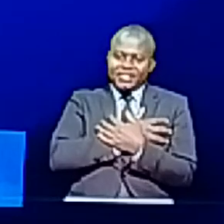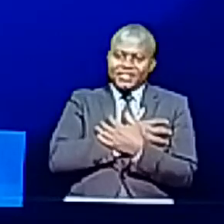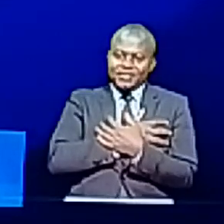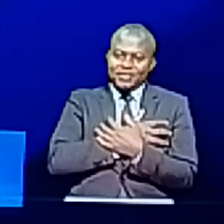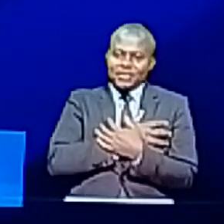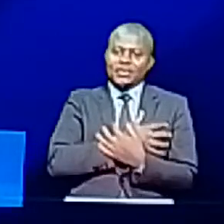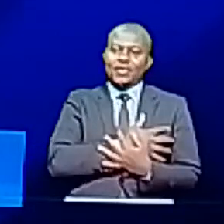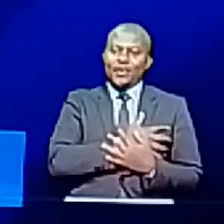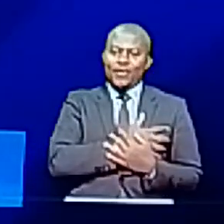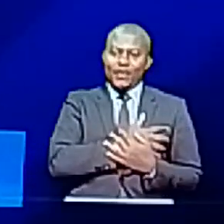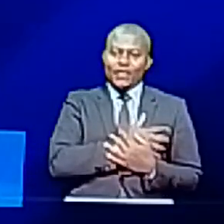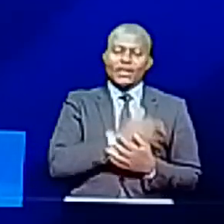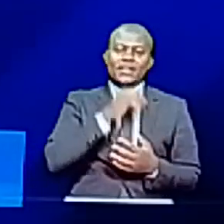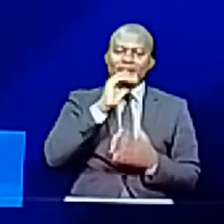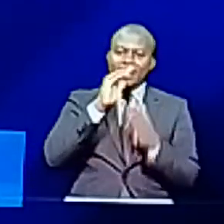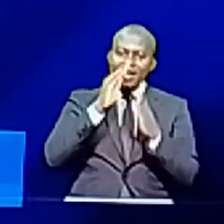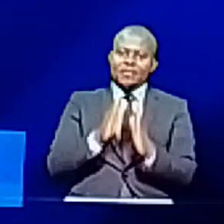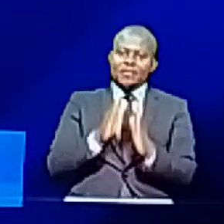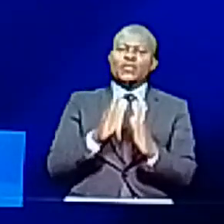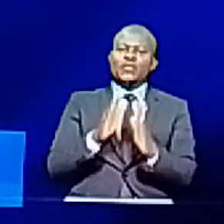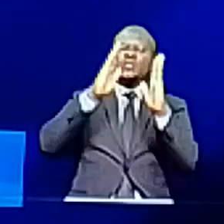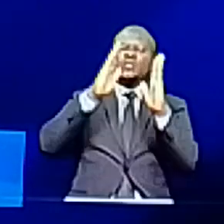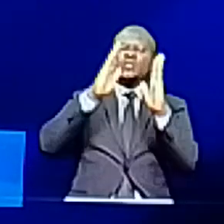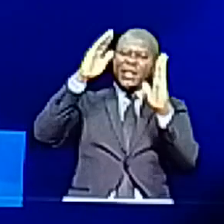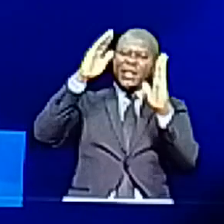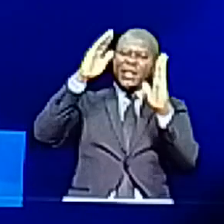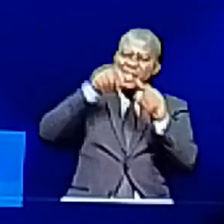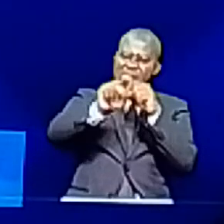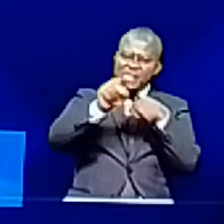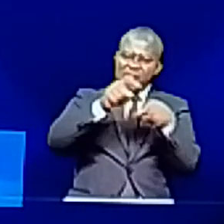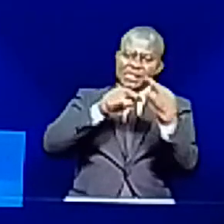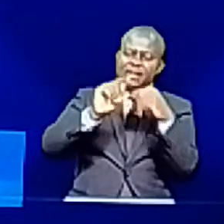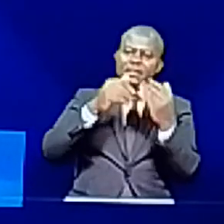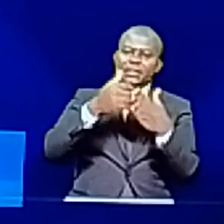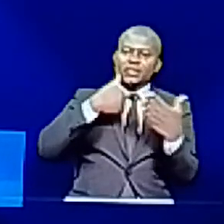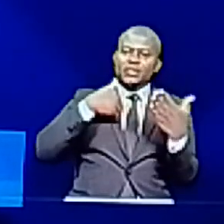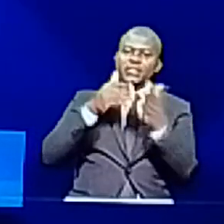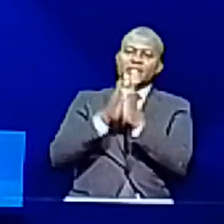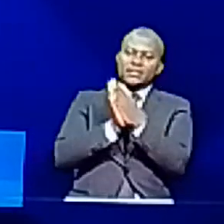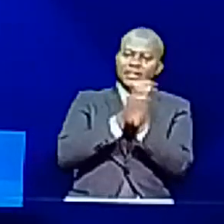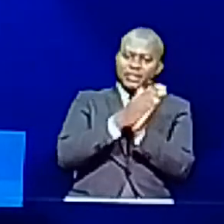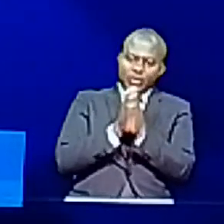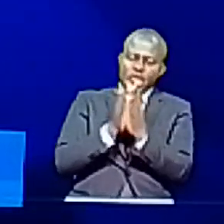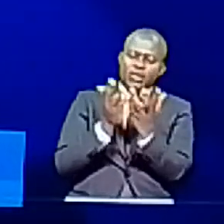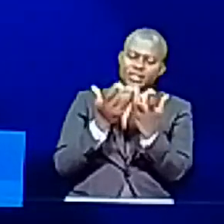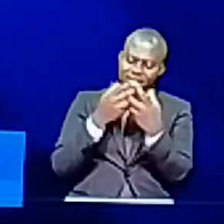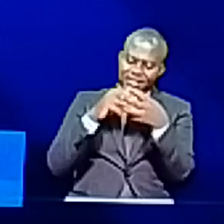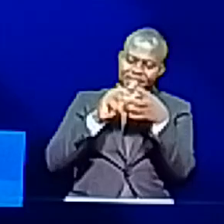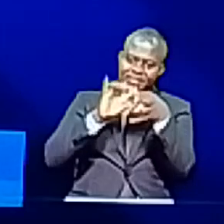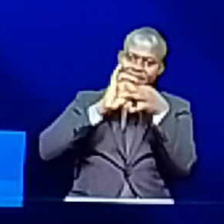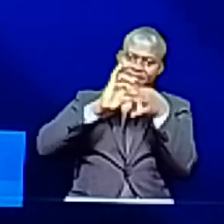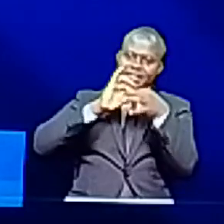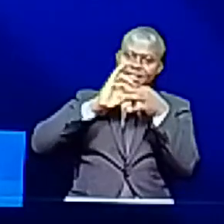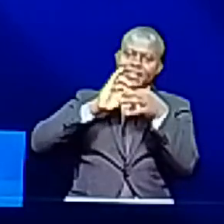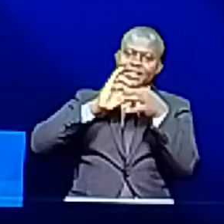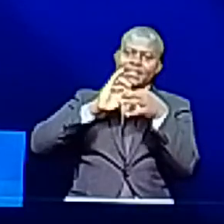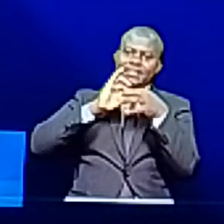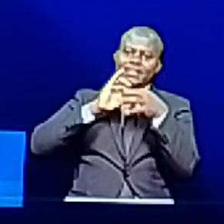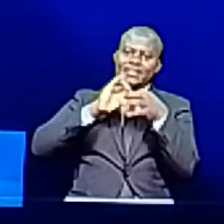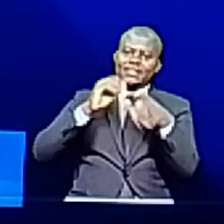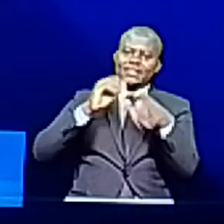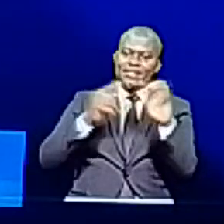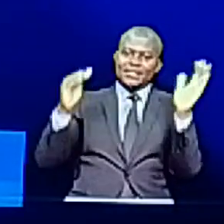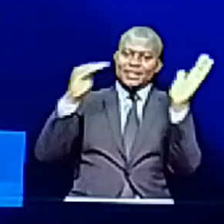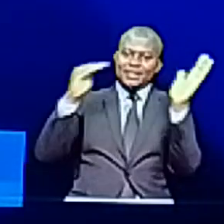nta muntu wamuduteranyaho dufitanye amateka n'igihango kandi